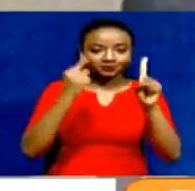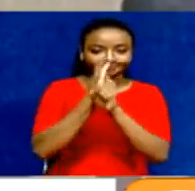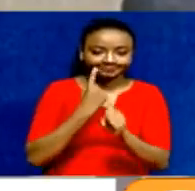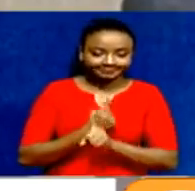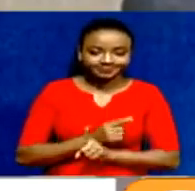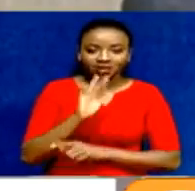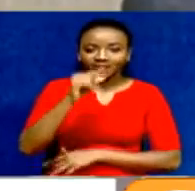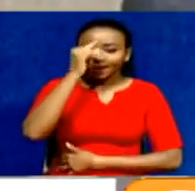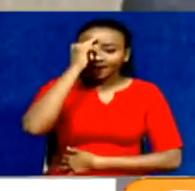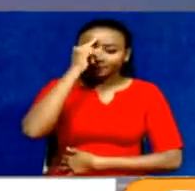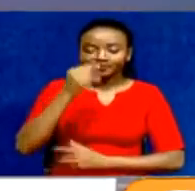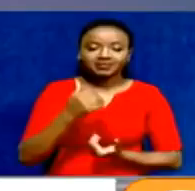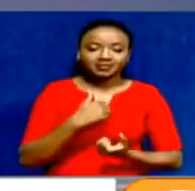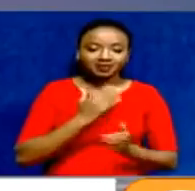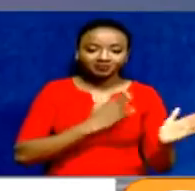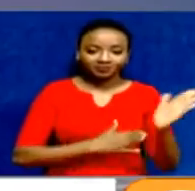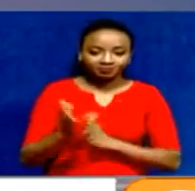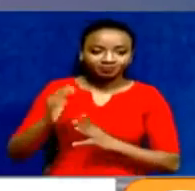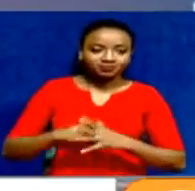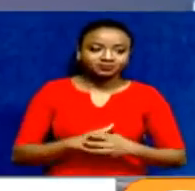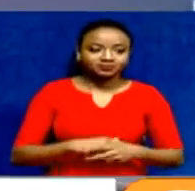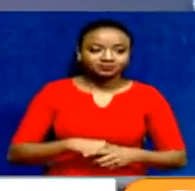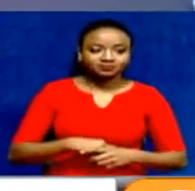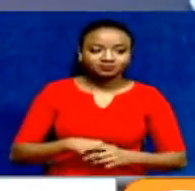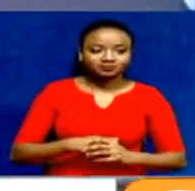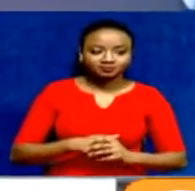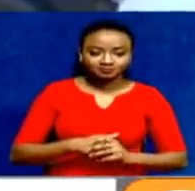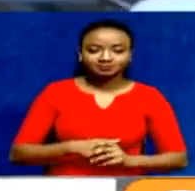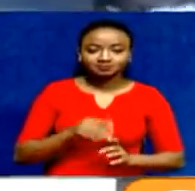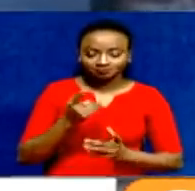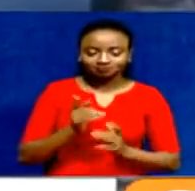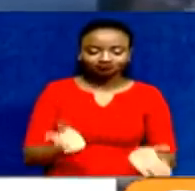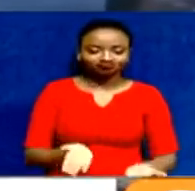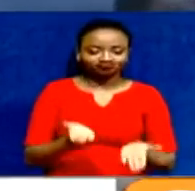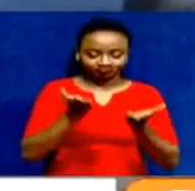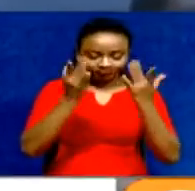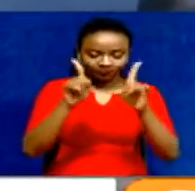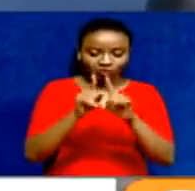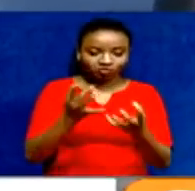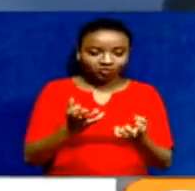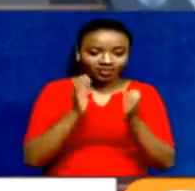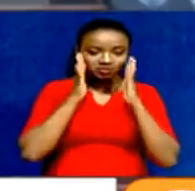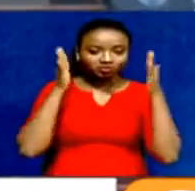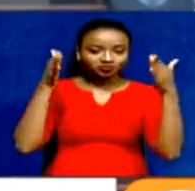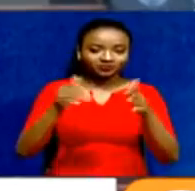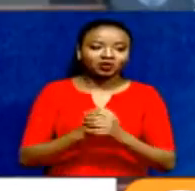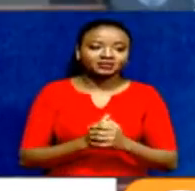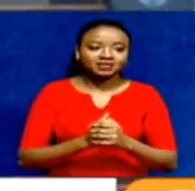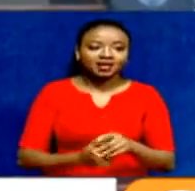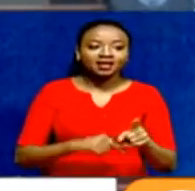imepiga kuhakikisha wale waliovuna pasi na kupanda wanachukuliwa hatua pia inatarajiwa kuangaziwa.